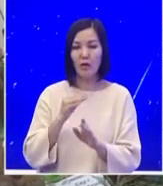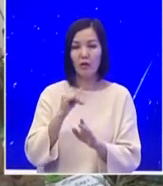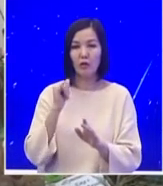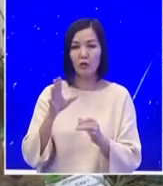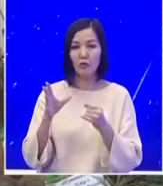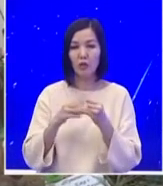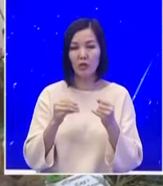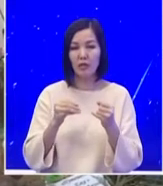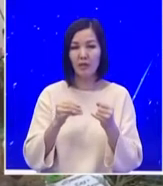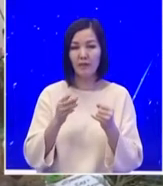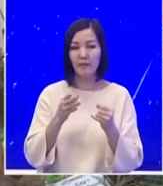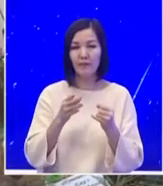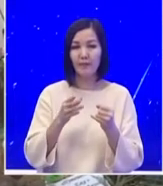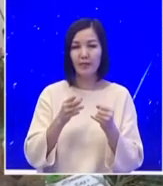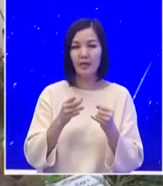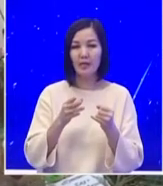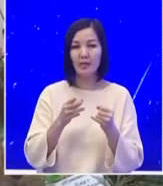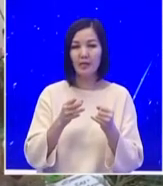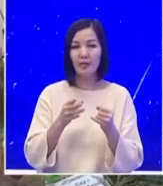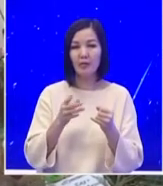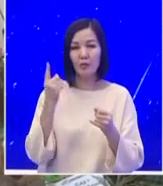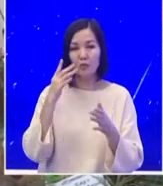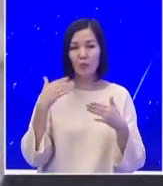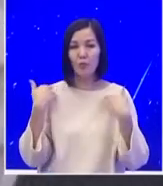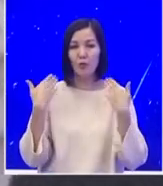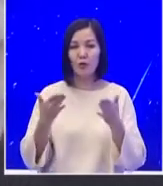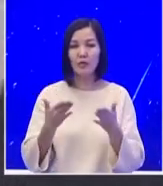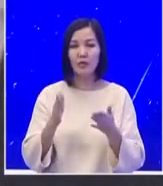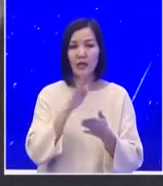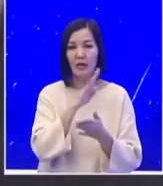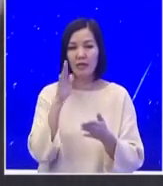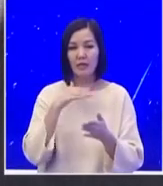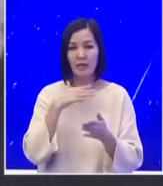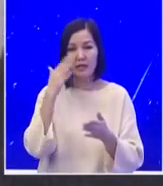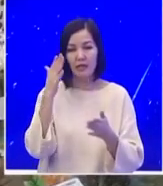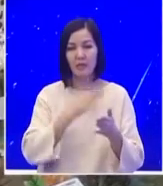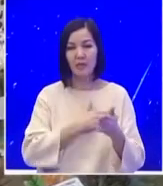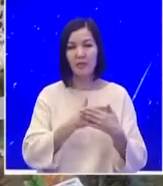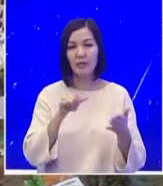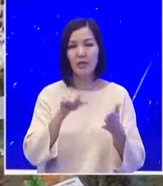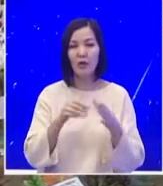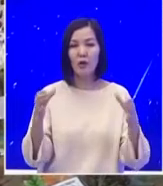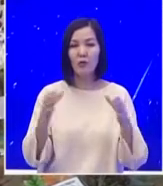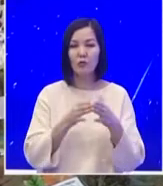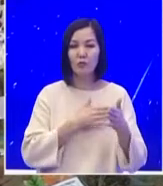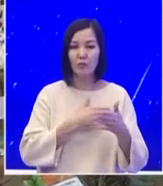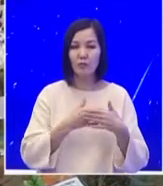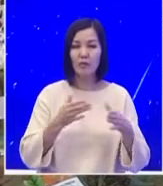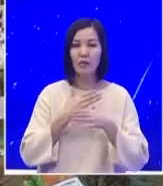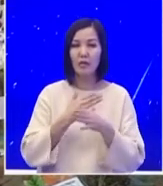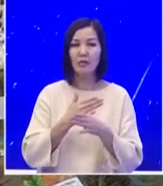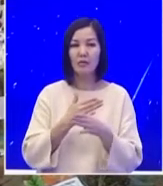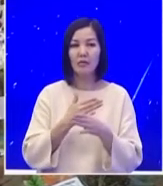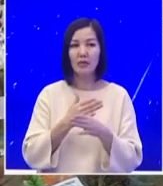жеріміздің талай сыры ашылмаған жерлер туралы ой бөлісті оқушыларымыз ата-аналарды белсенділік танытты. Ұжымның белсенділігінің арқасында біз